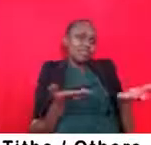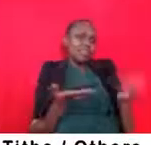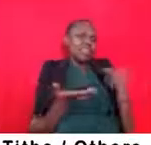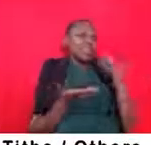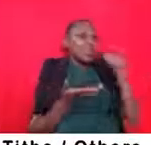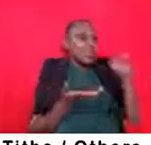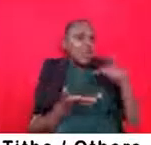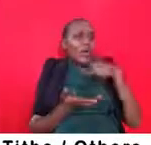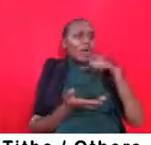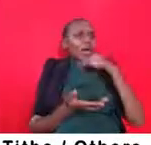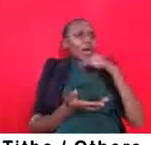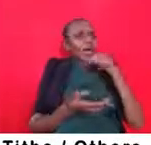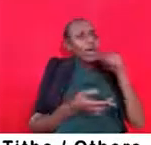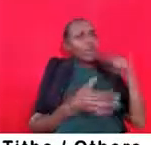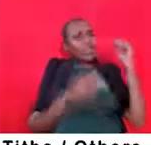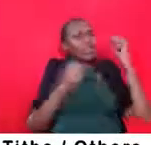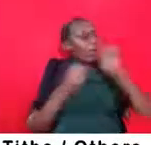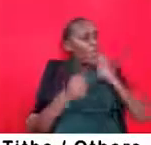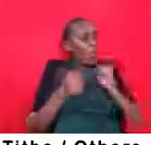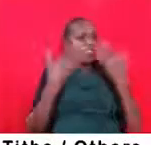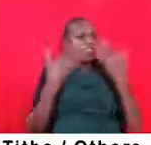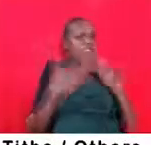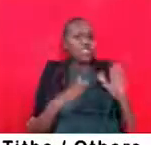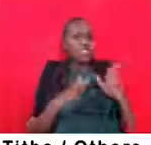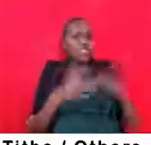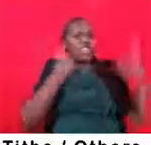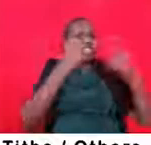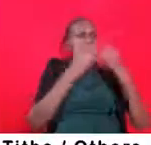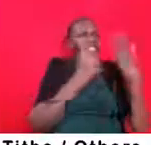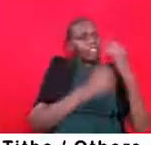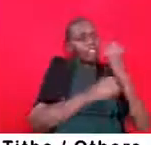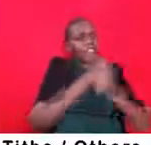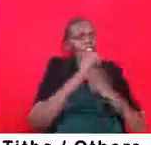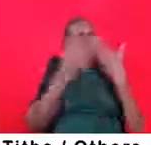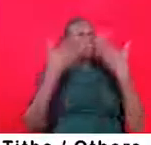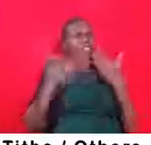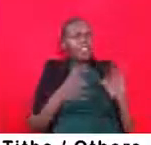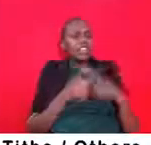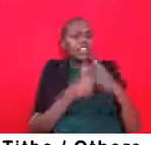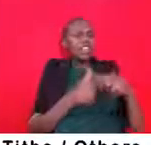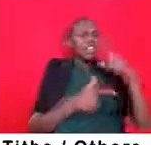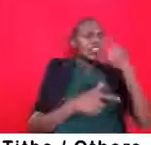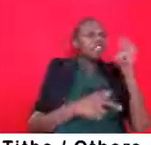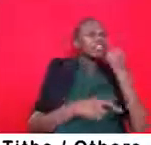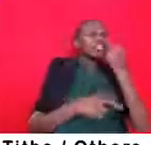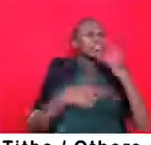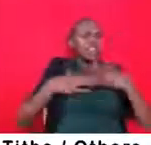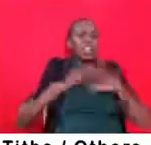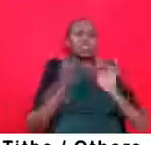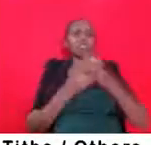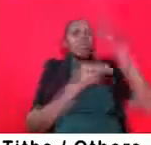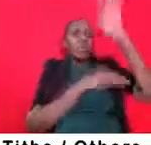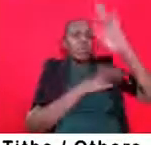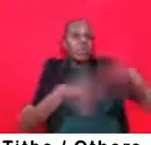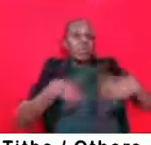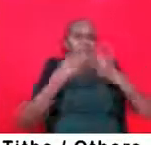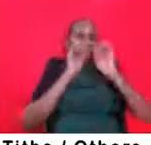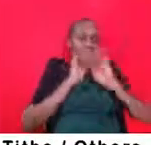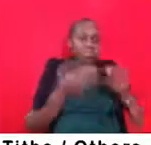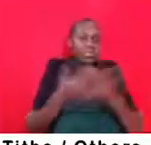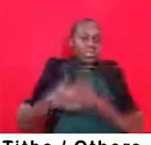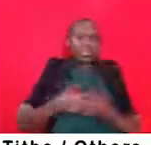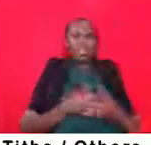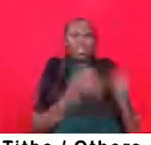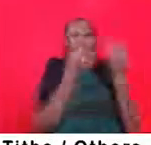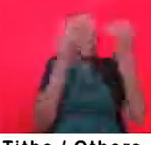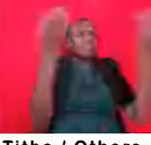yani wewe ni kizee cha miaka 75. Alafu wewe unaenda unaambia kila mtu ya kwamba Mungu atakubariki, ya kwamba utapata